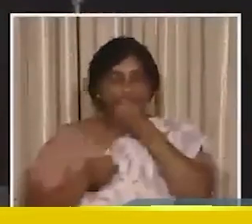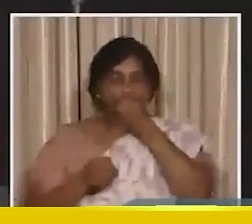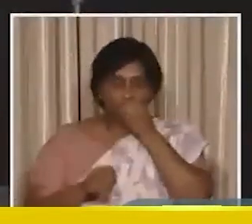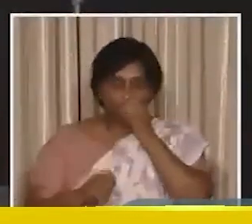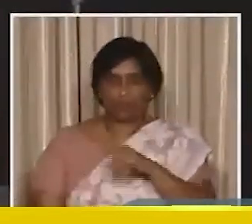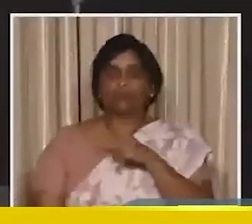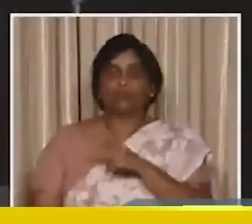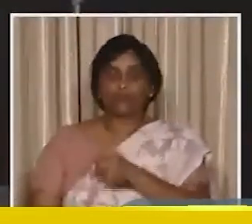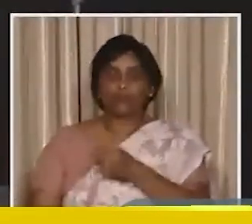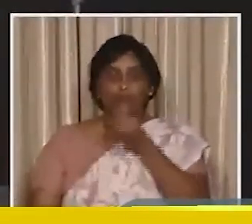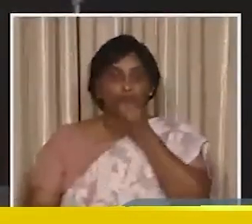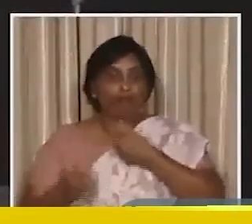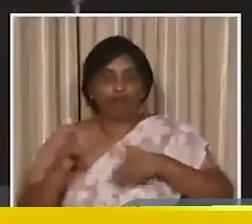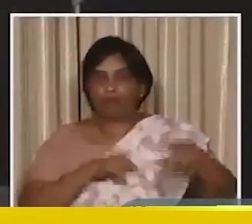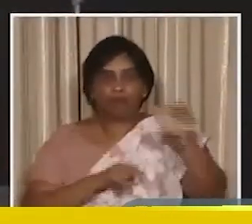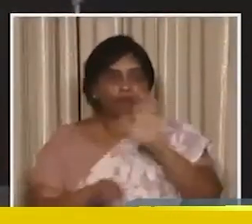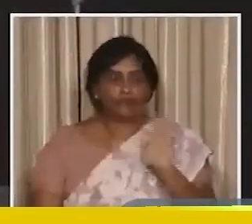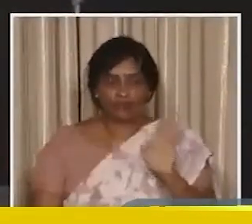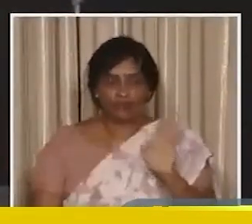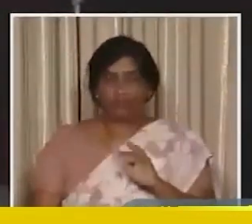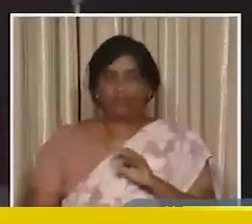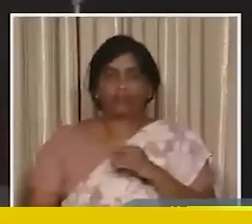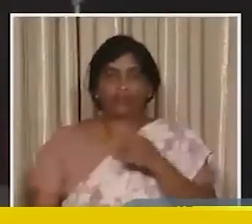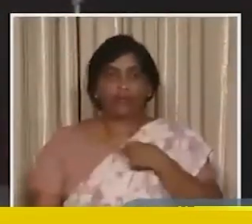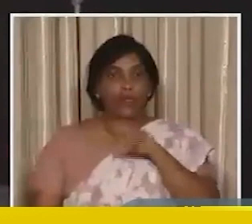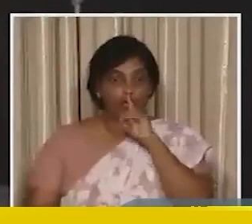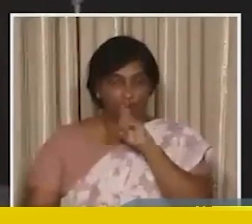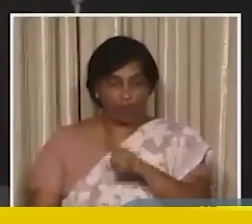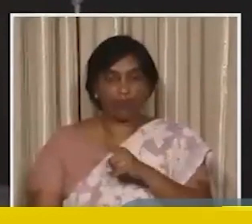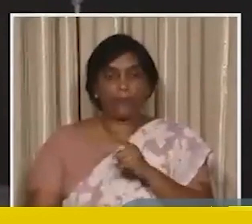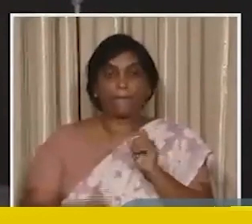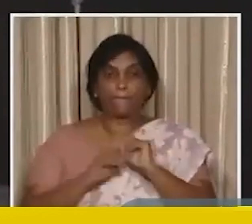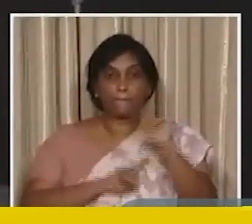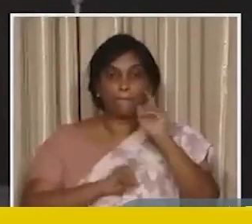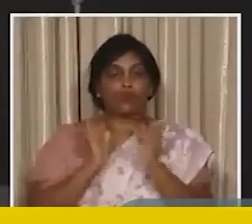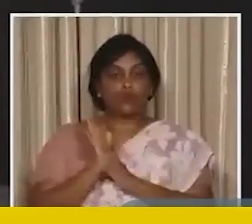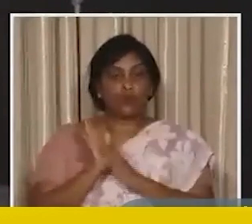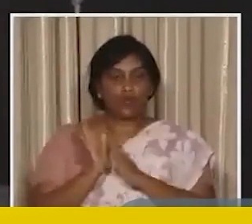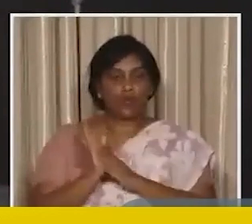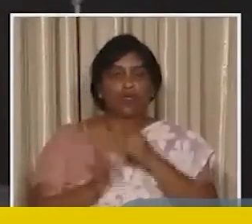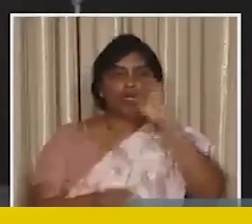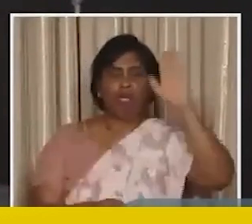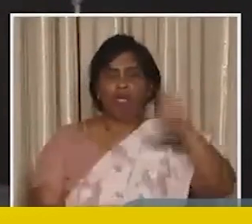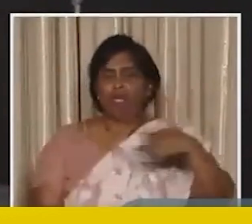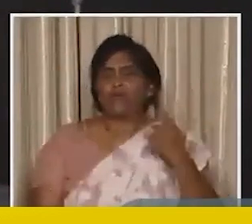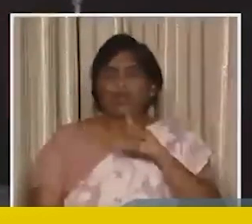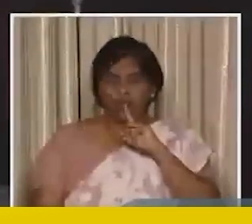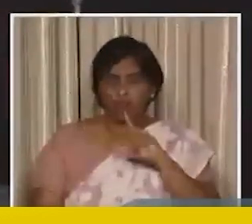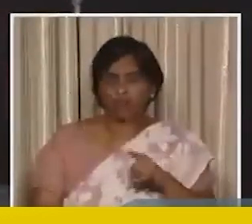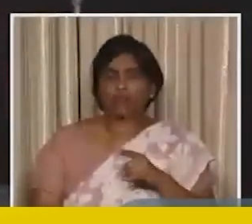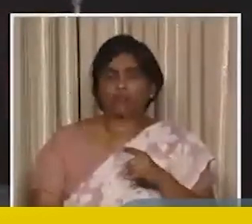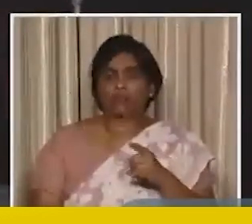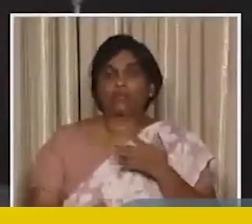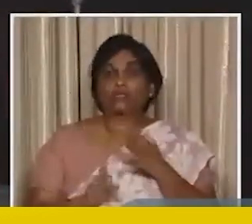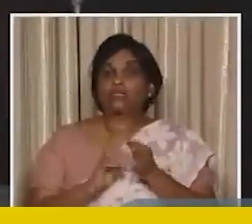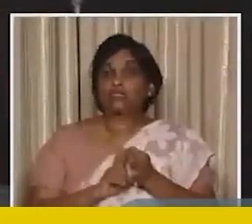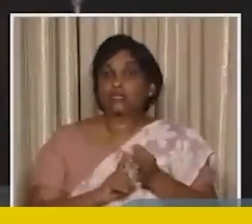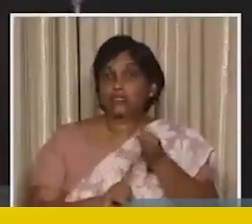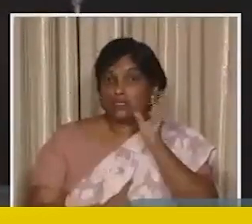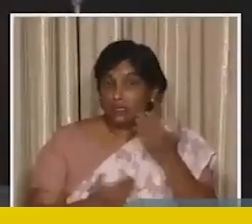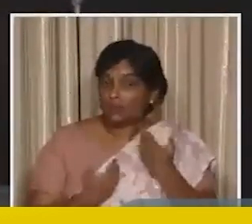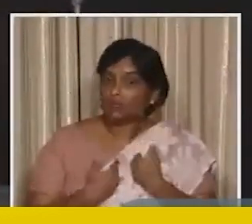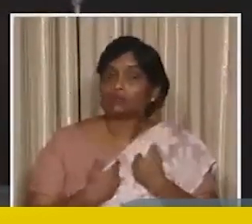නෑ මම ඇහුවාම පාර්ලිමේන්තු කාරක සභාවේදී ඇයි ආවෙ නැත්තේ කියලා ජනාධිපති වෙලත් රටට ලෝකෙට බොරු